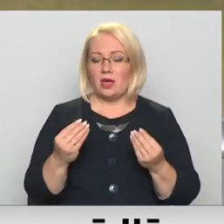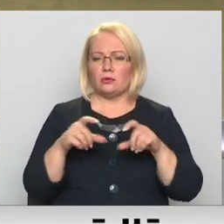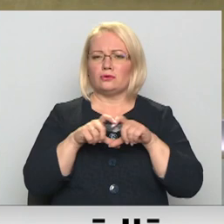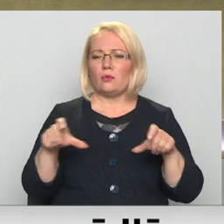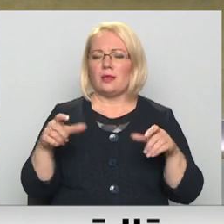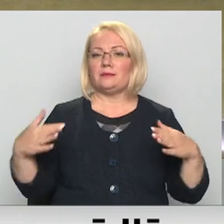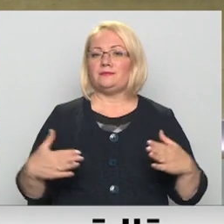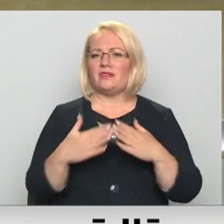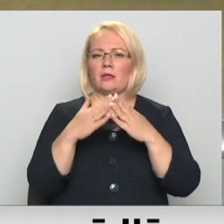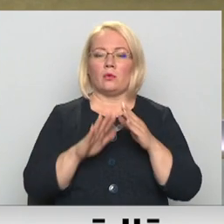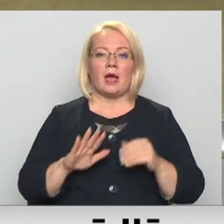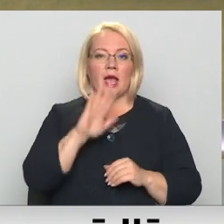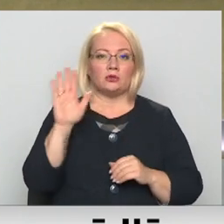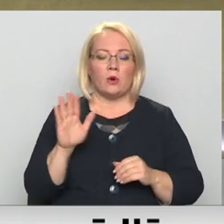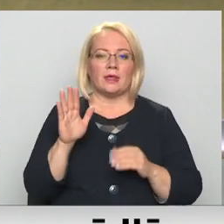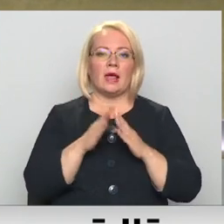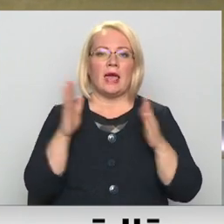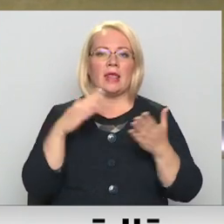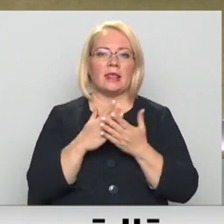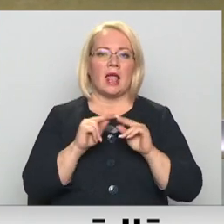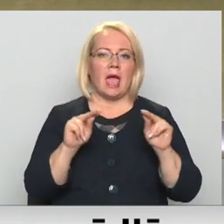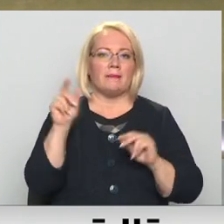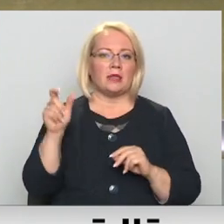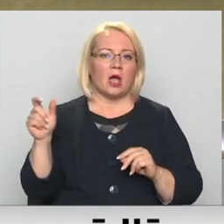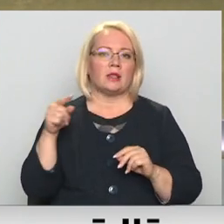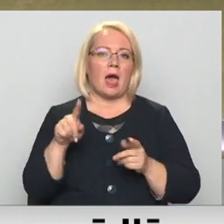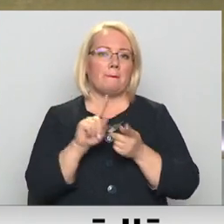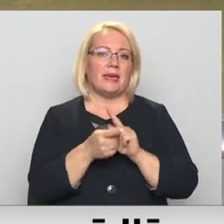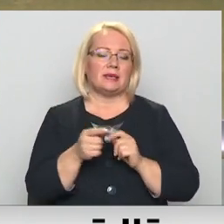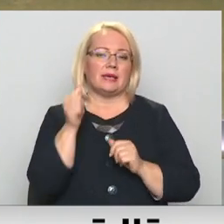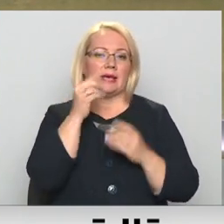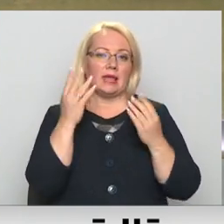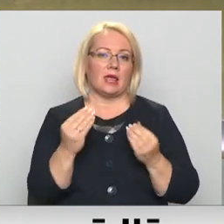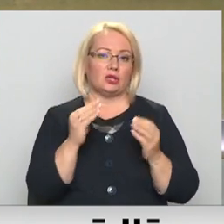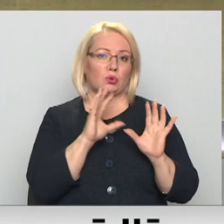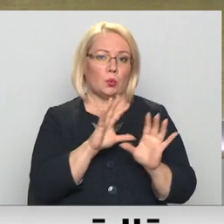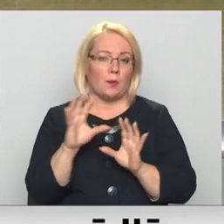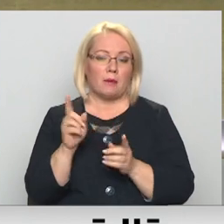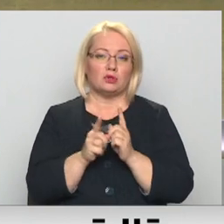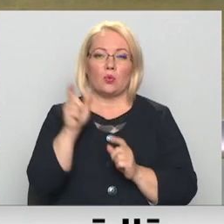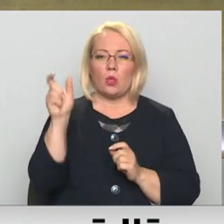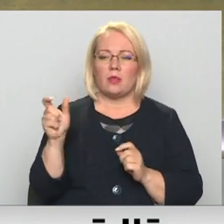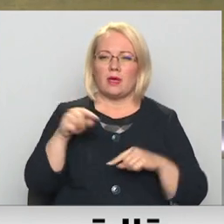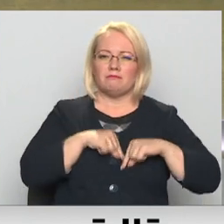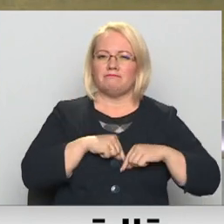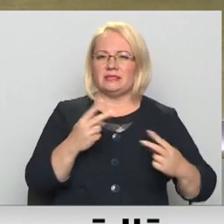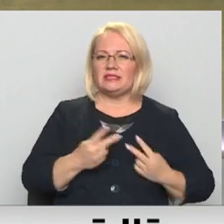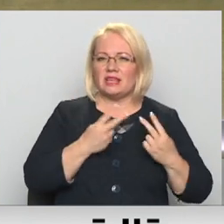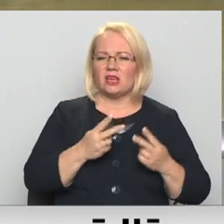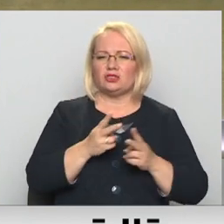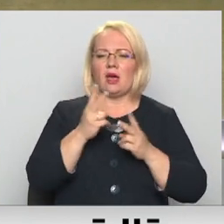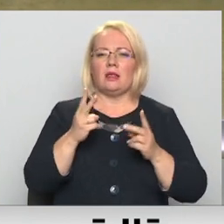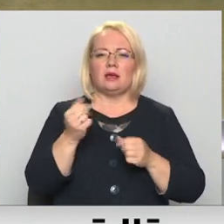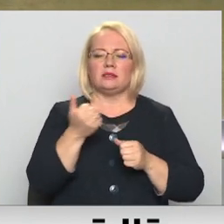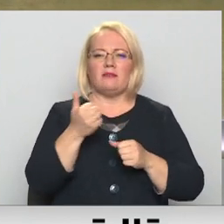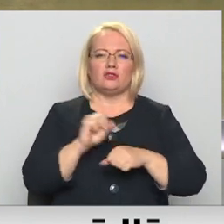virmo svētku gaisotne, lielai daļai pedagogu tā mijas ar ikdienas rūpēm. Skolotāju izdegšana, īpaši pandēmijas laikā,